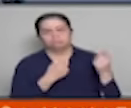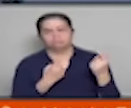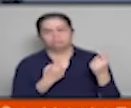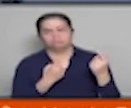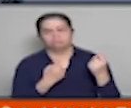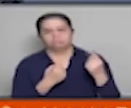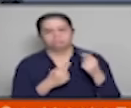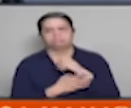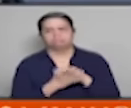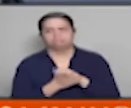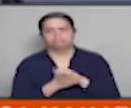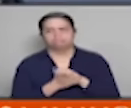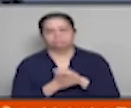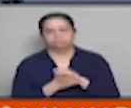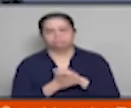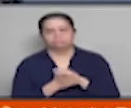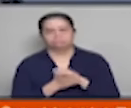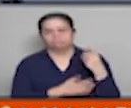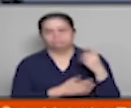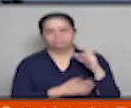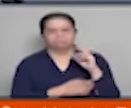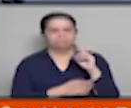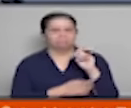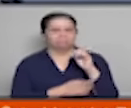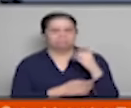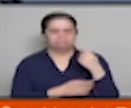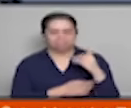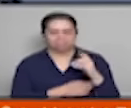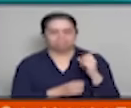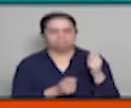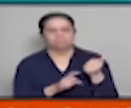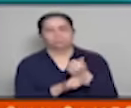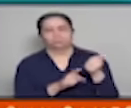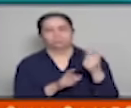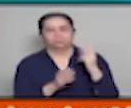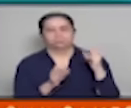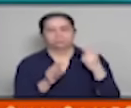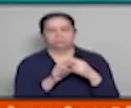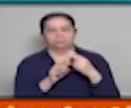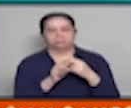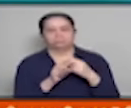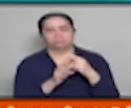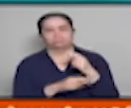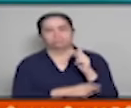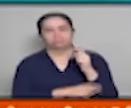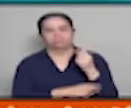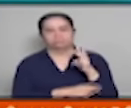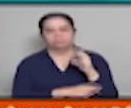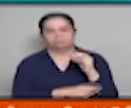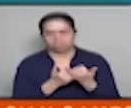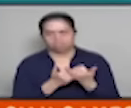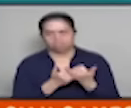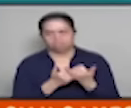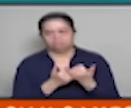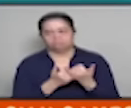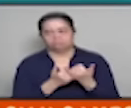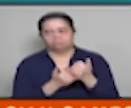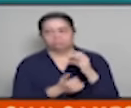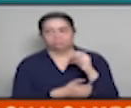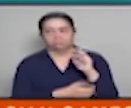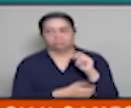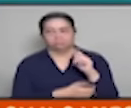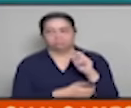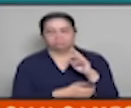isang bastos na kagawad. Abusado po ito, si kagawad ng barangay Mga